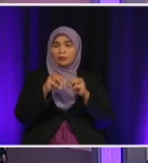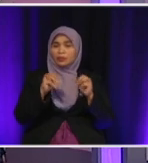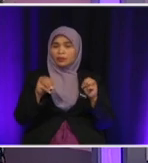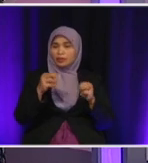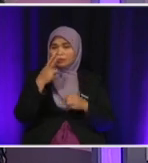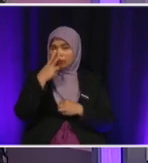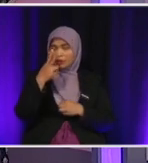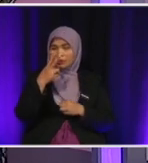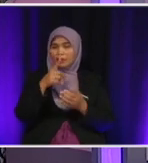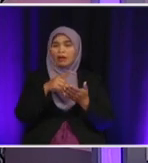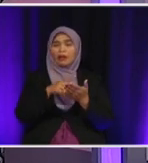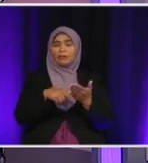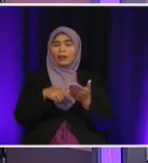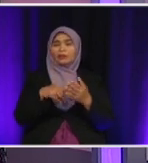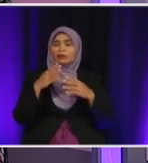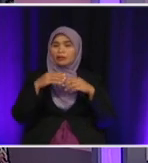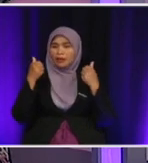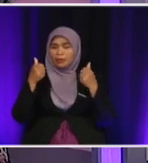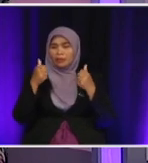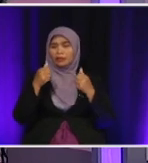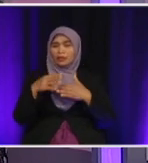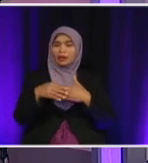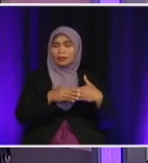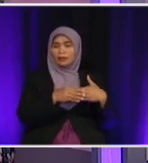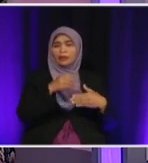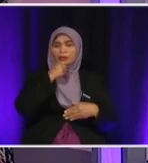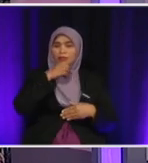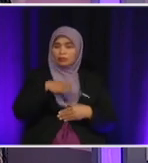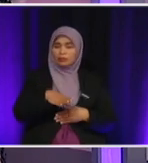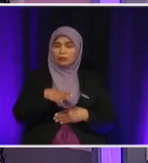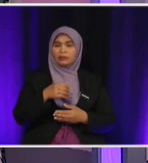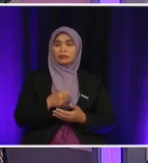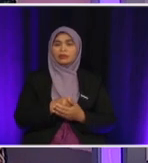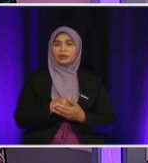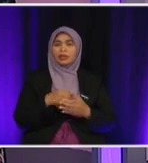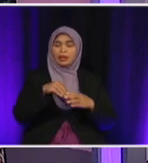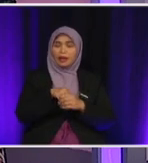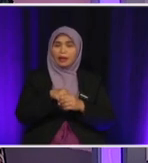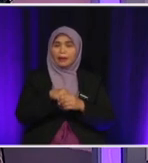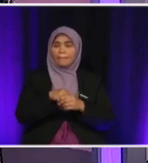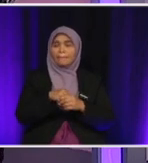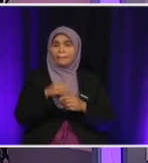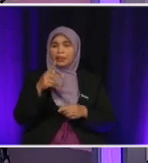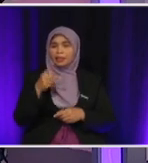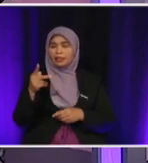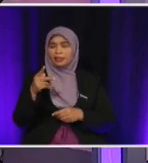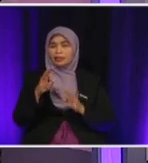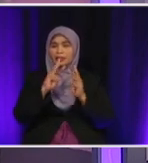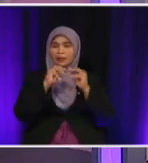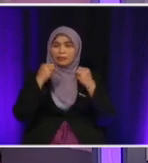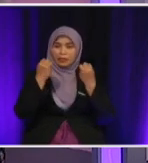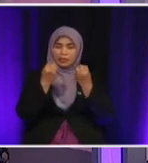Apakah dia kekuatan kepimpinan Rasulullah Shallallahu Alaihi Wasallam dalam Aspek kemasyarakatan